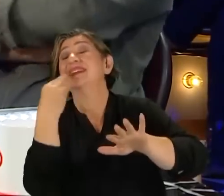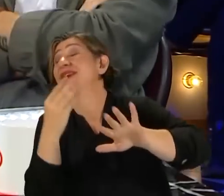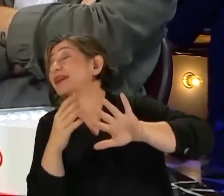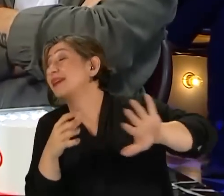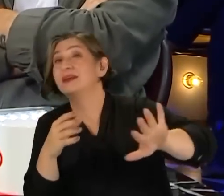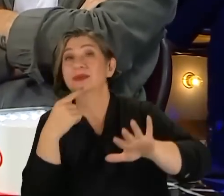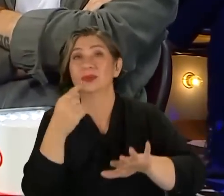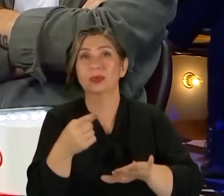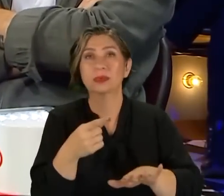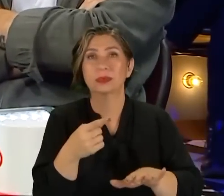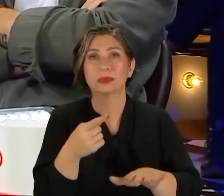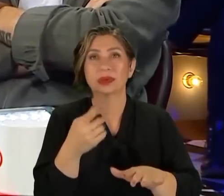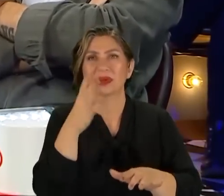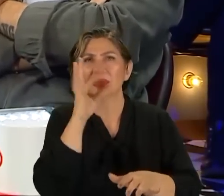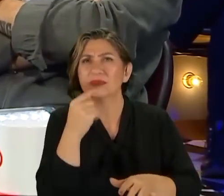kendi... Kim ergen grubu dedi ya?